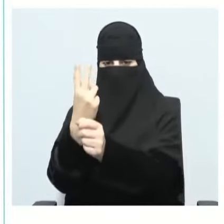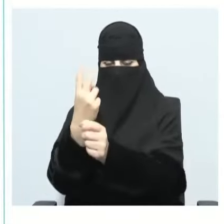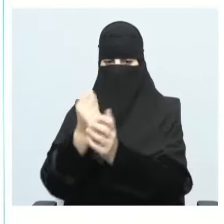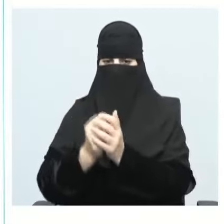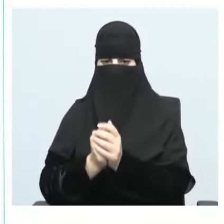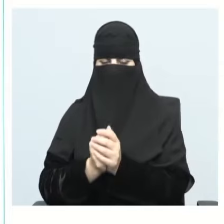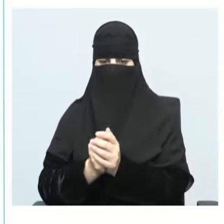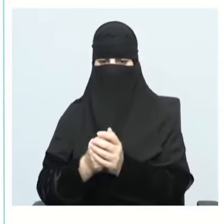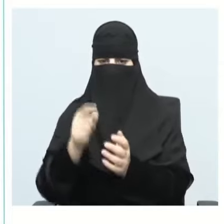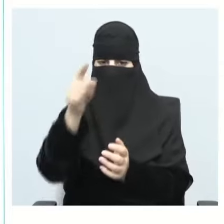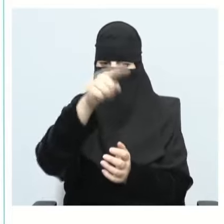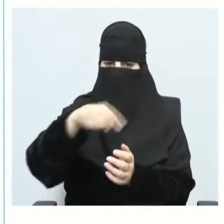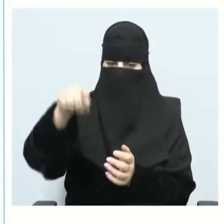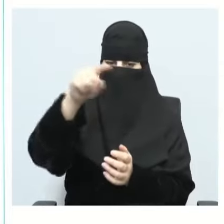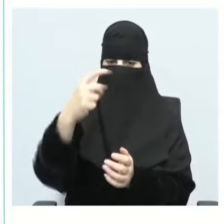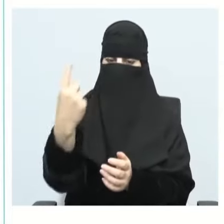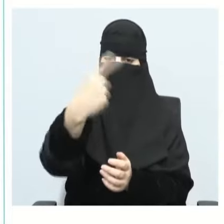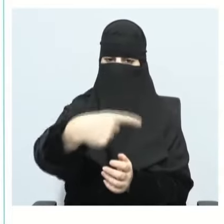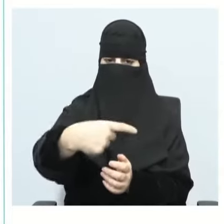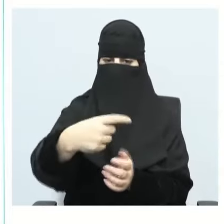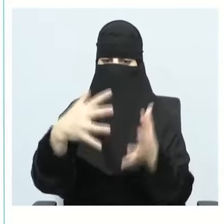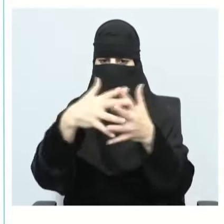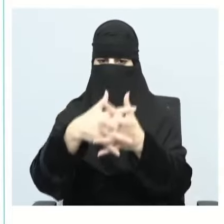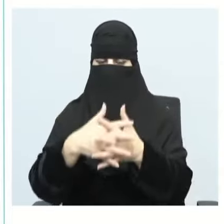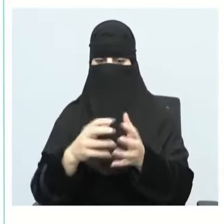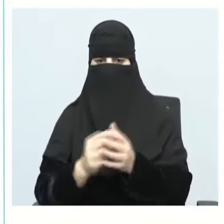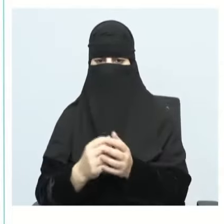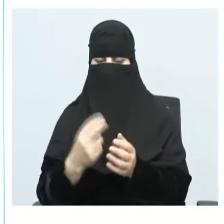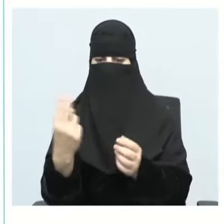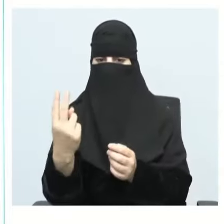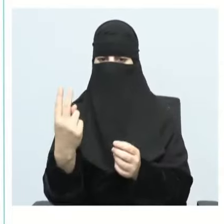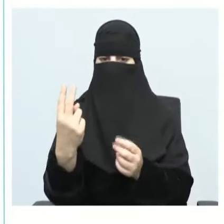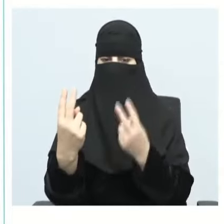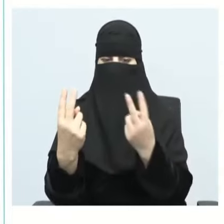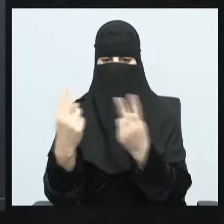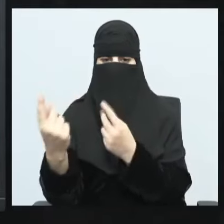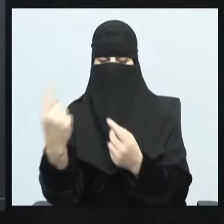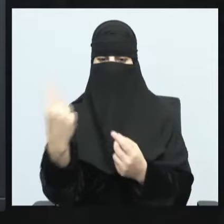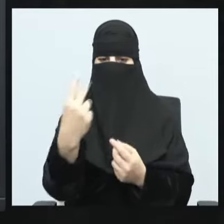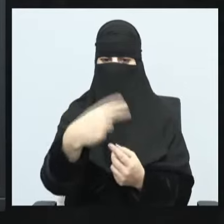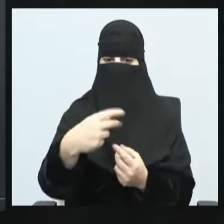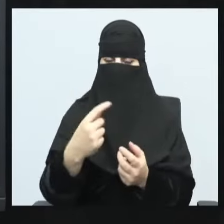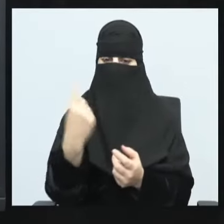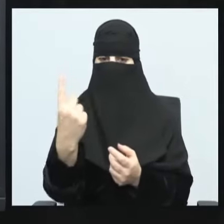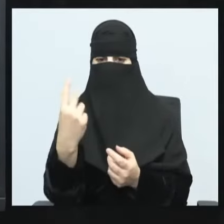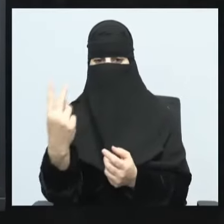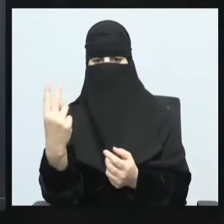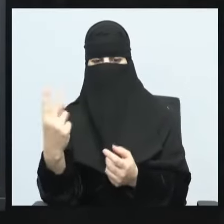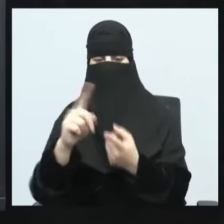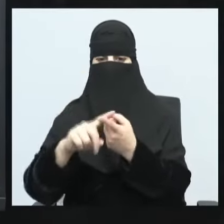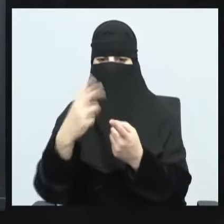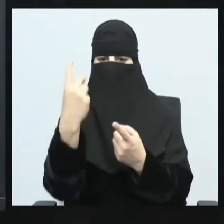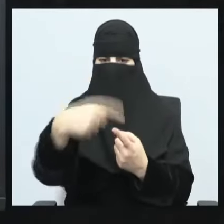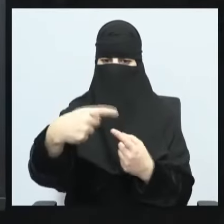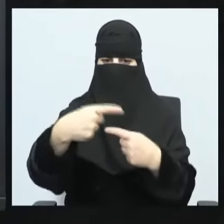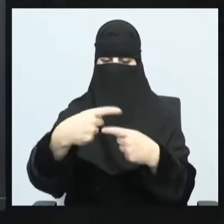في دائره النقاط 10 هل يصبح كم المجموع عندك اثنين كل واحد منهم عشره عشره تضرب اثنين ضرب عشره يكون